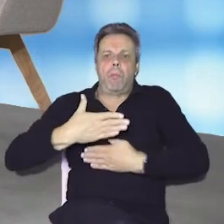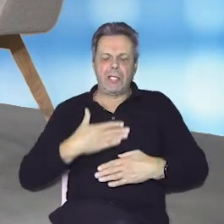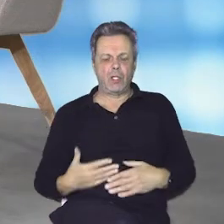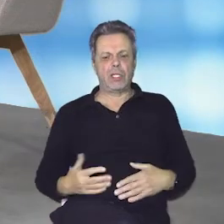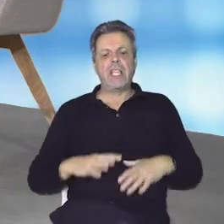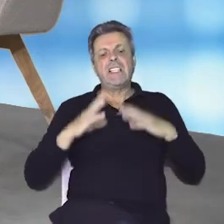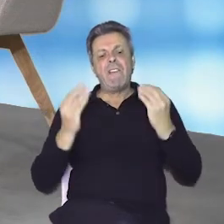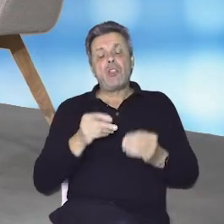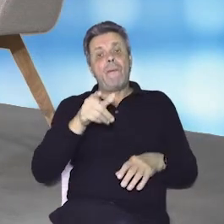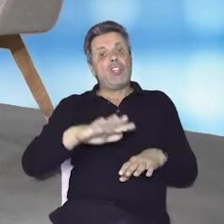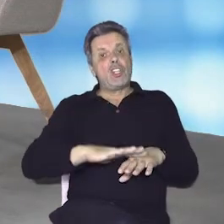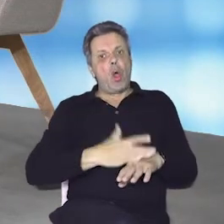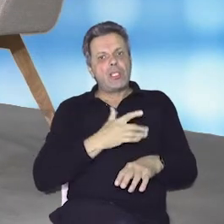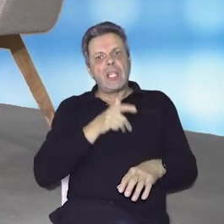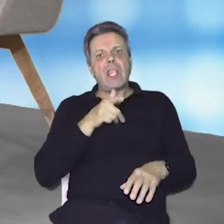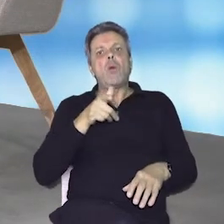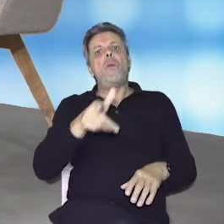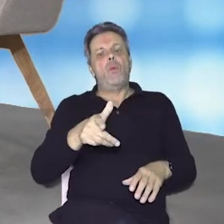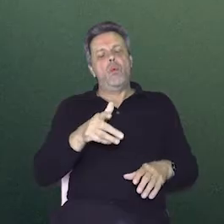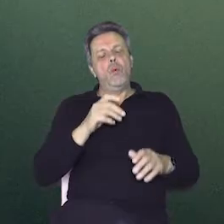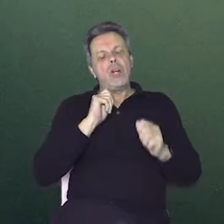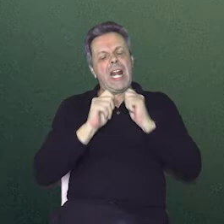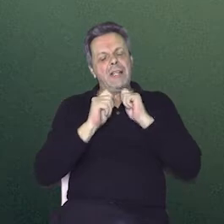to jamačno ćete osjetiti i u našem razgovoru.